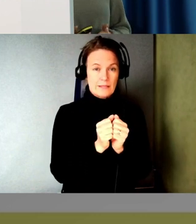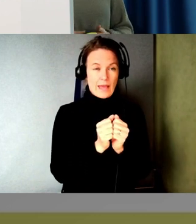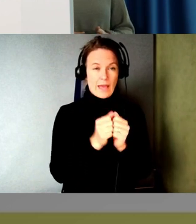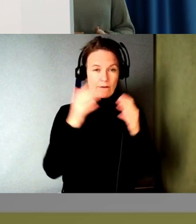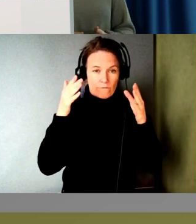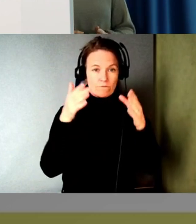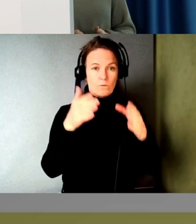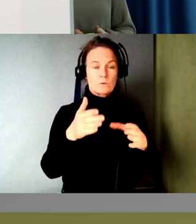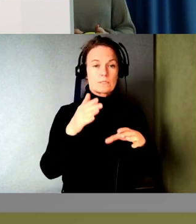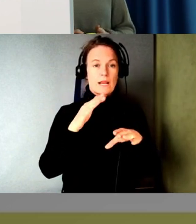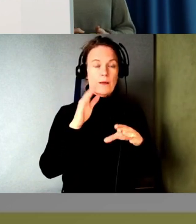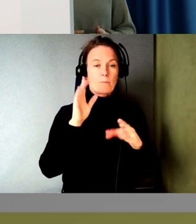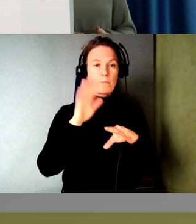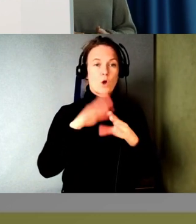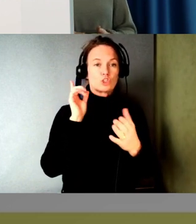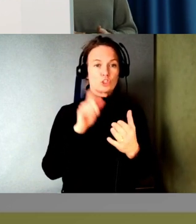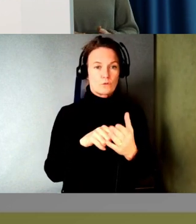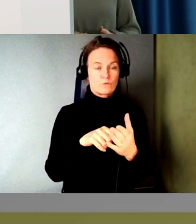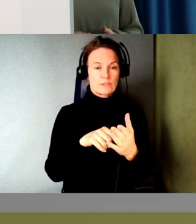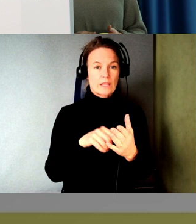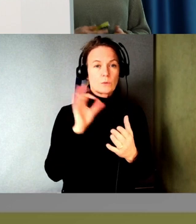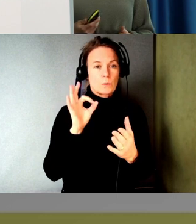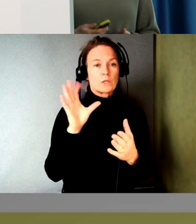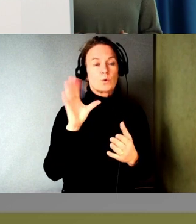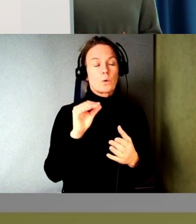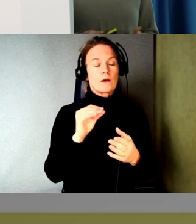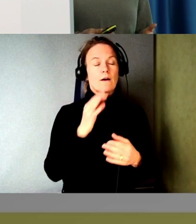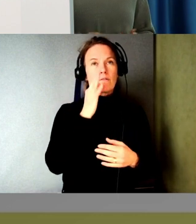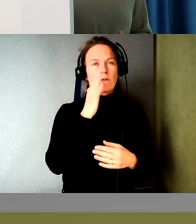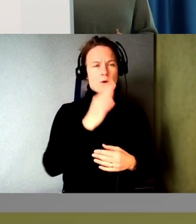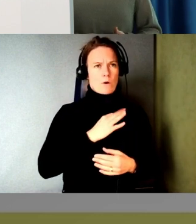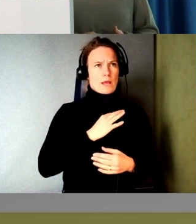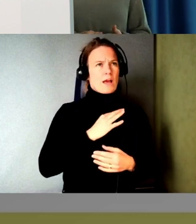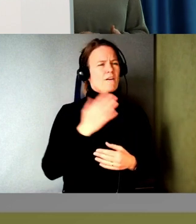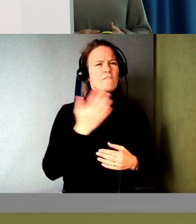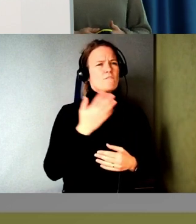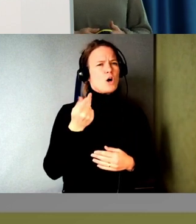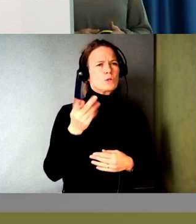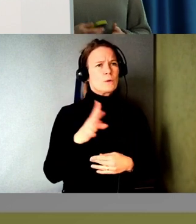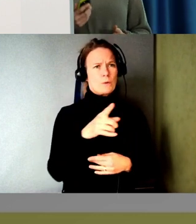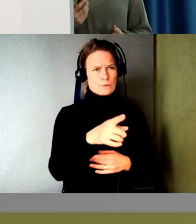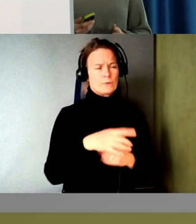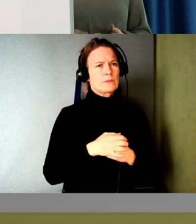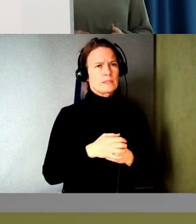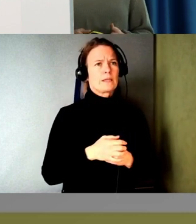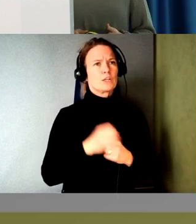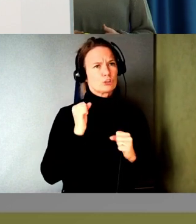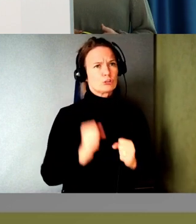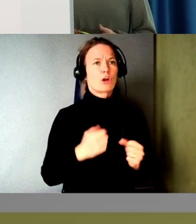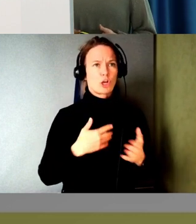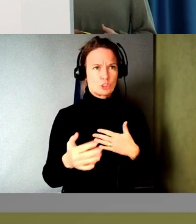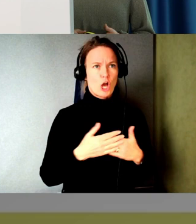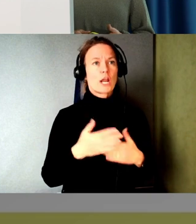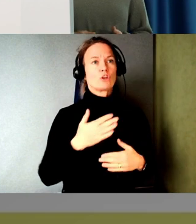med en text eh är att fråga sig vad det är som användaren eller kund i det här fallet eh ska göra